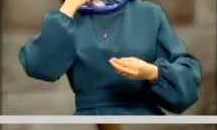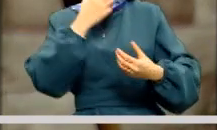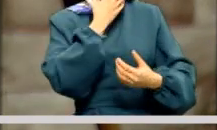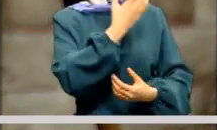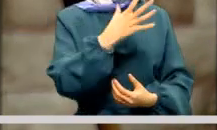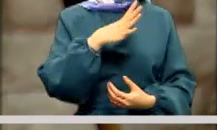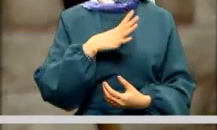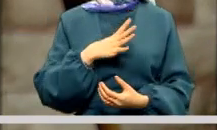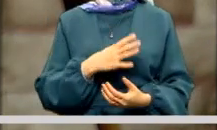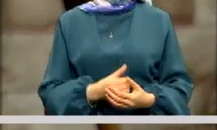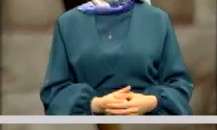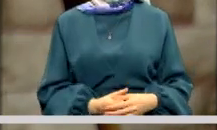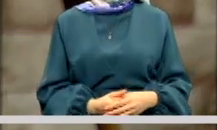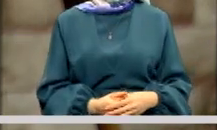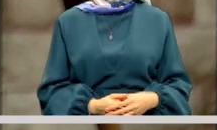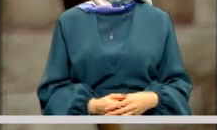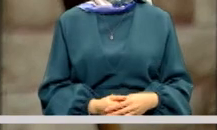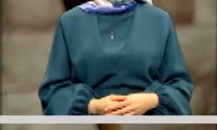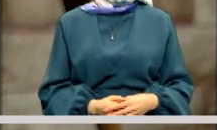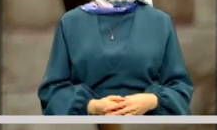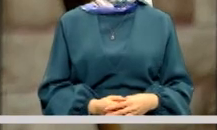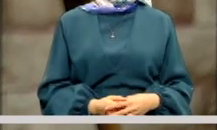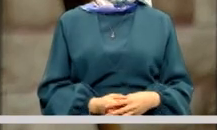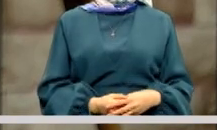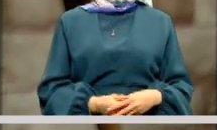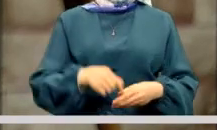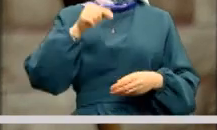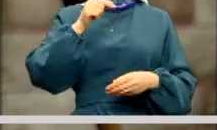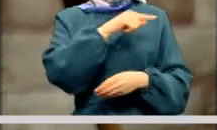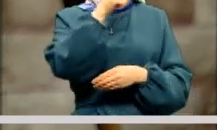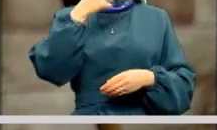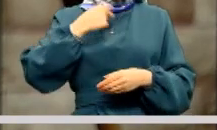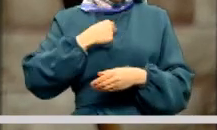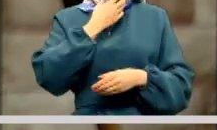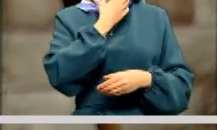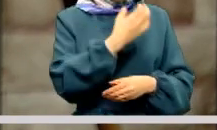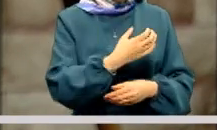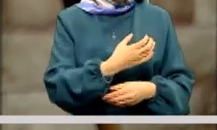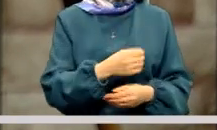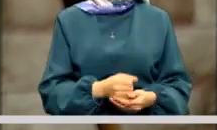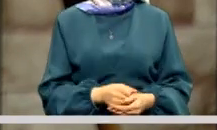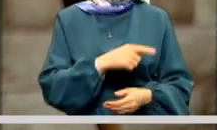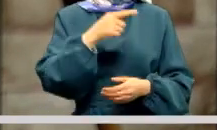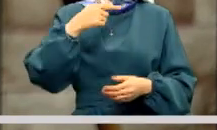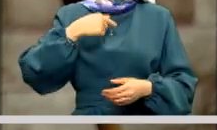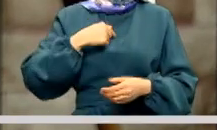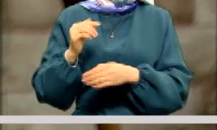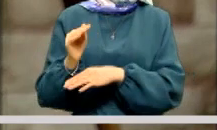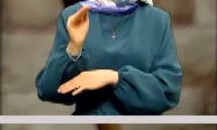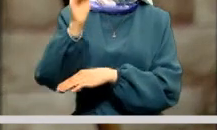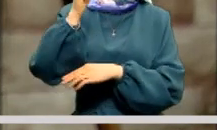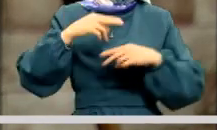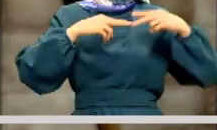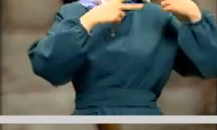şimdi Tabi bu bizim tavsiye etmişleri Biz hayatımıza getirmemiz